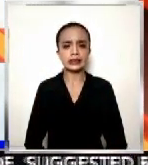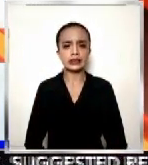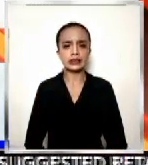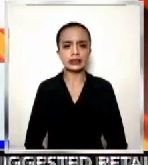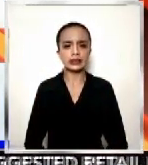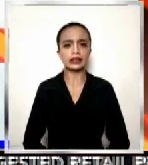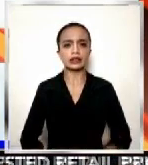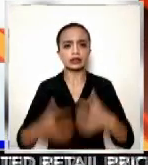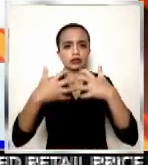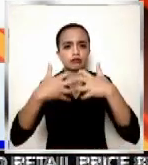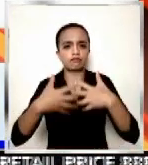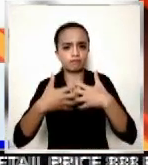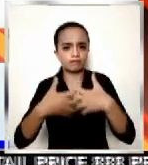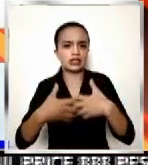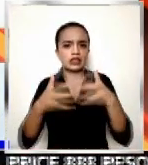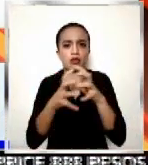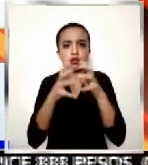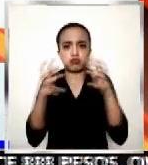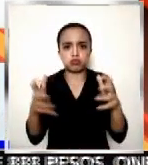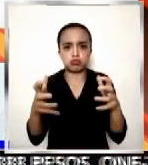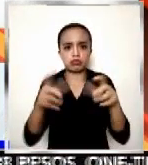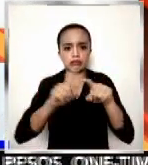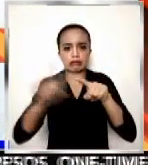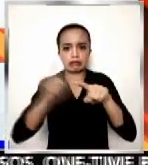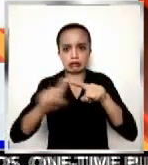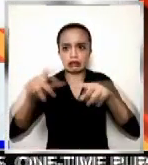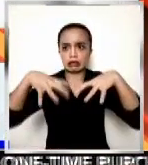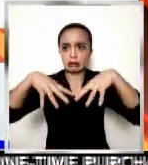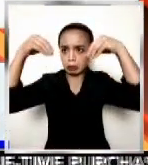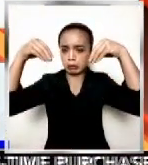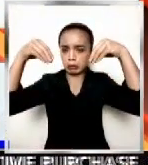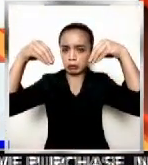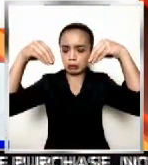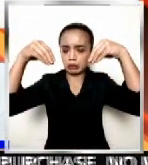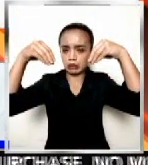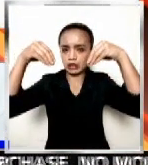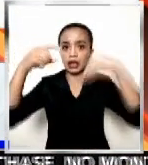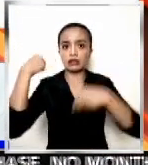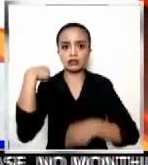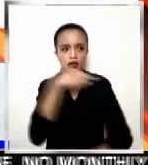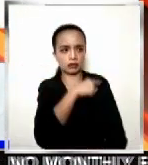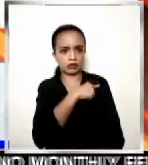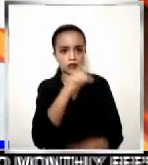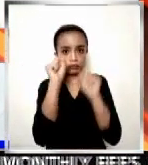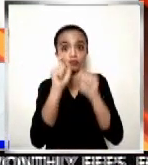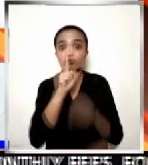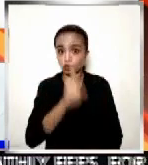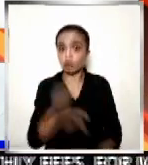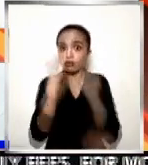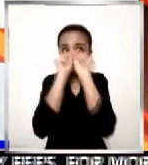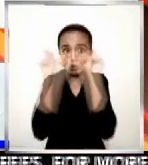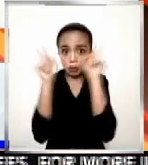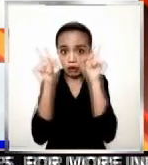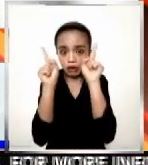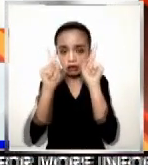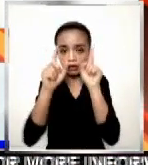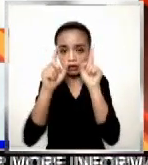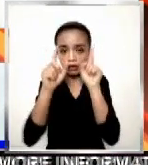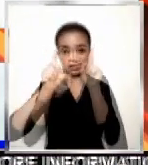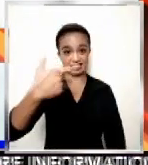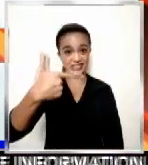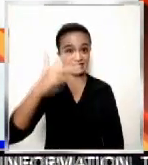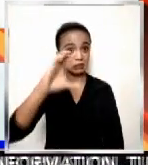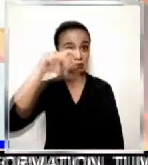have. And we are surprised actually that still NGCP has not